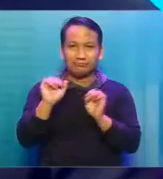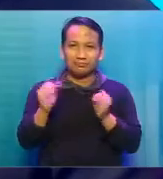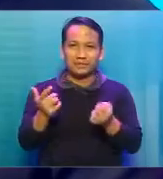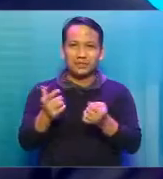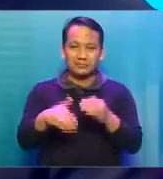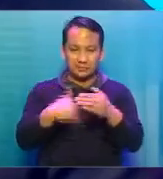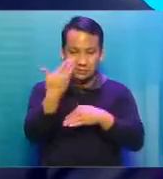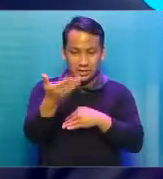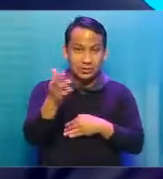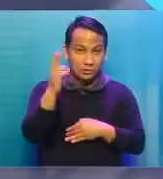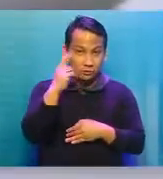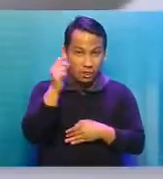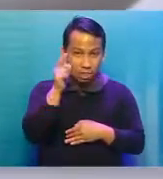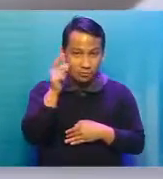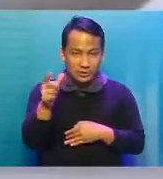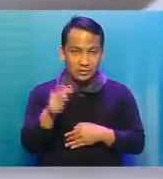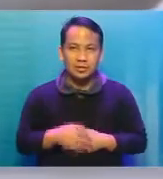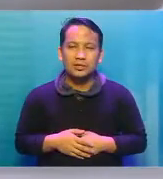Romel Lopez.